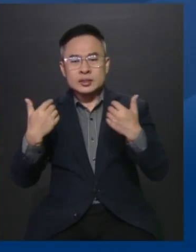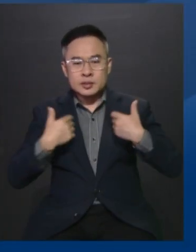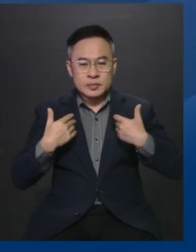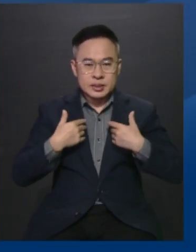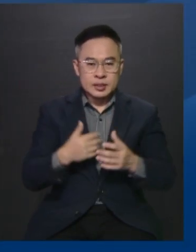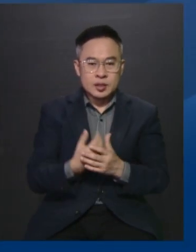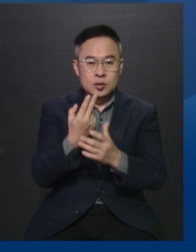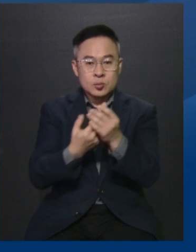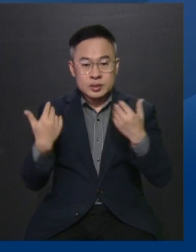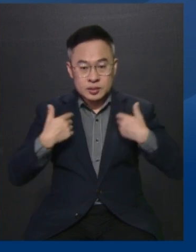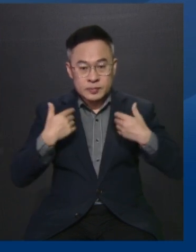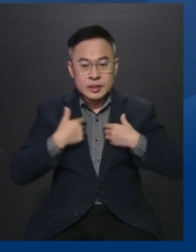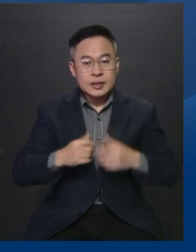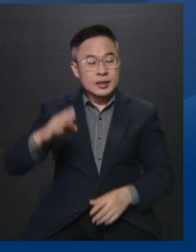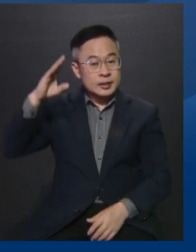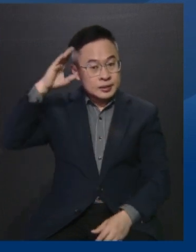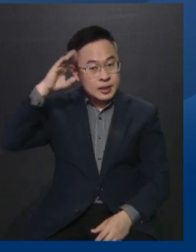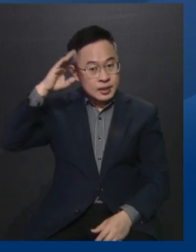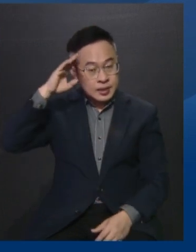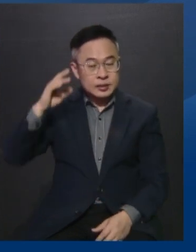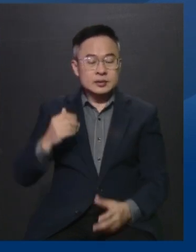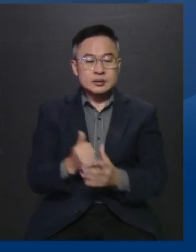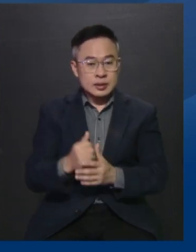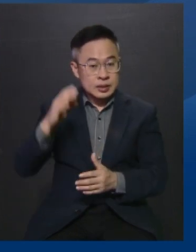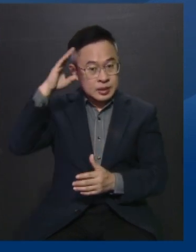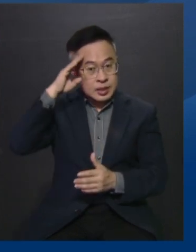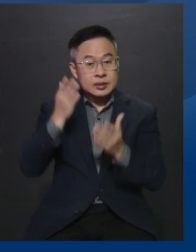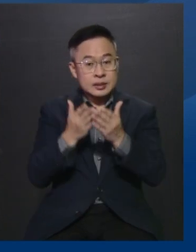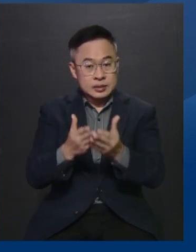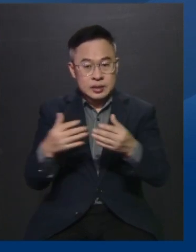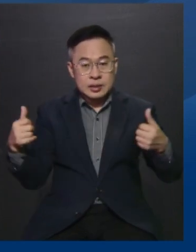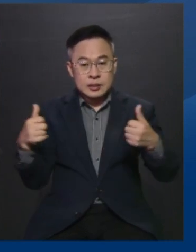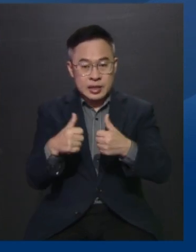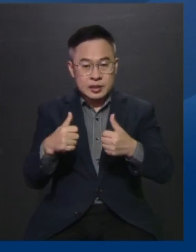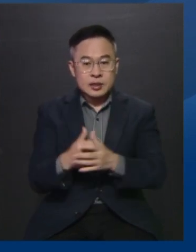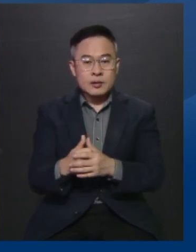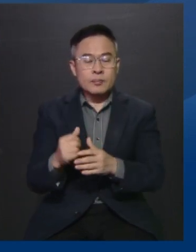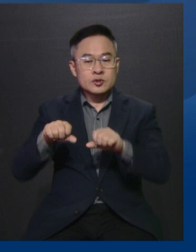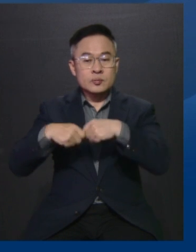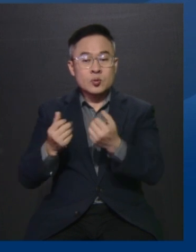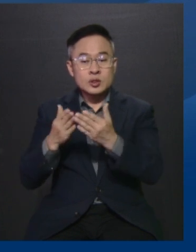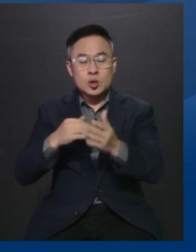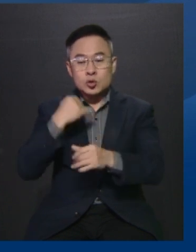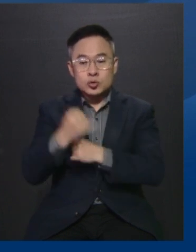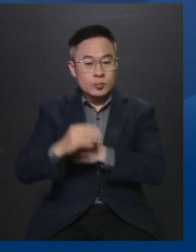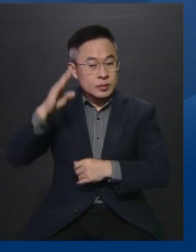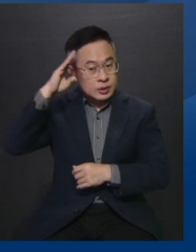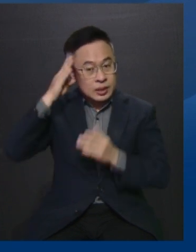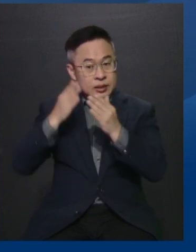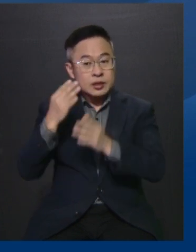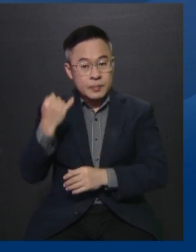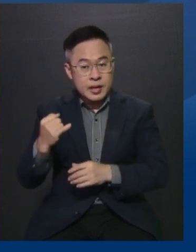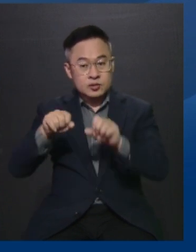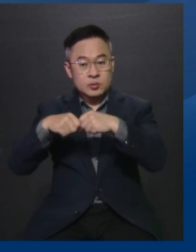ของห้องเย็นท่าข้ามนะคะที่ชนะราชภัฏเพชรบุรีแล้วมีราชนาวีนะคะแพ้ให้กับการท่าเรือ ASM ไป